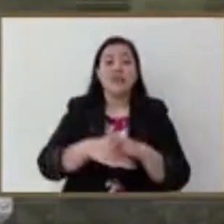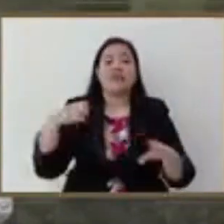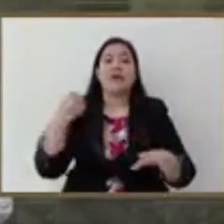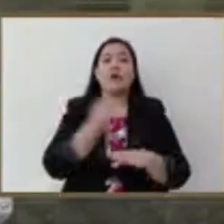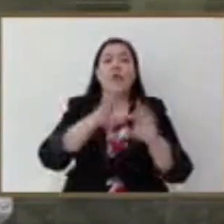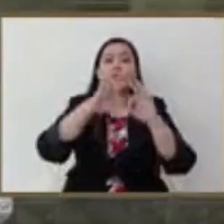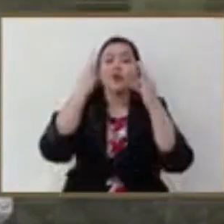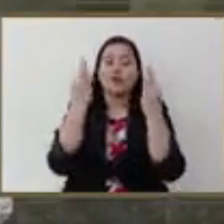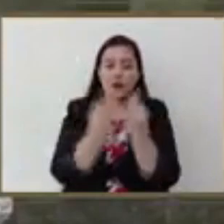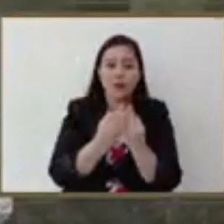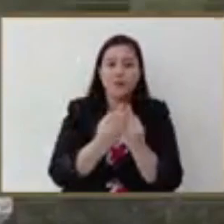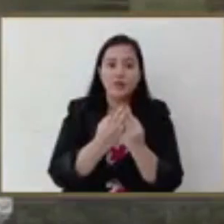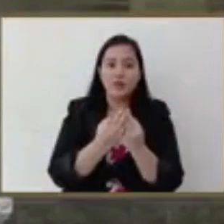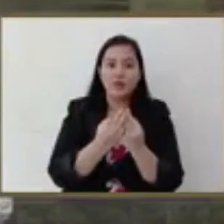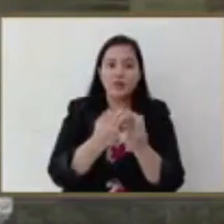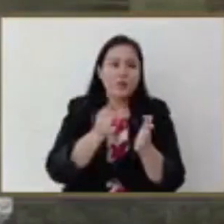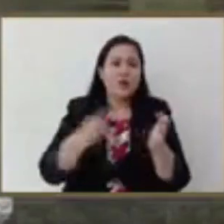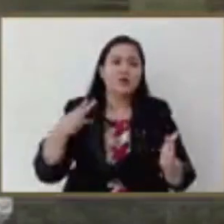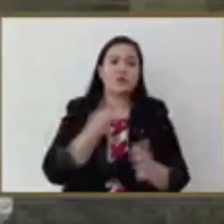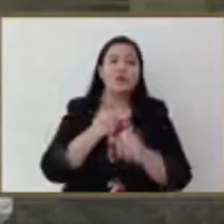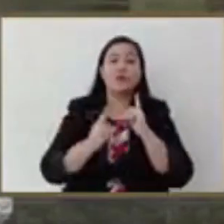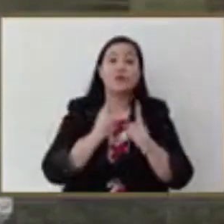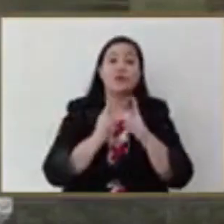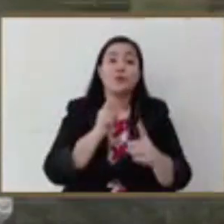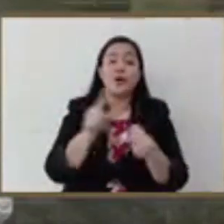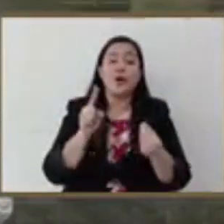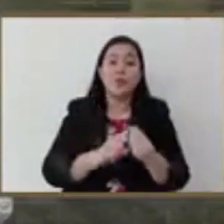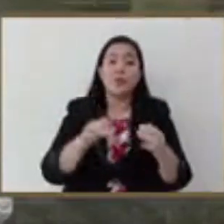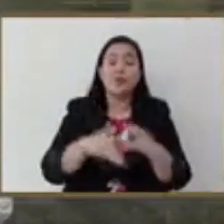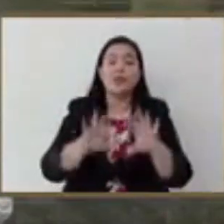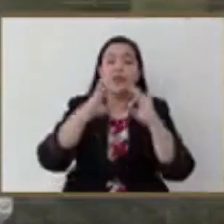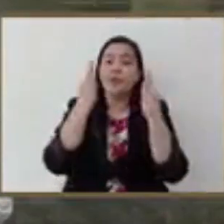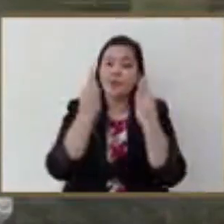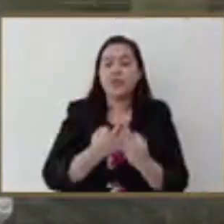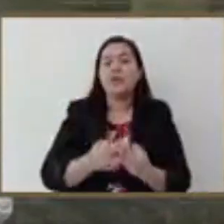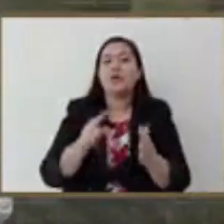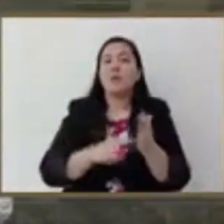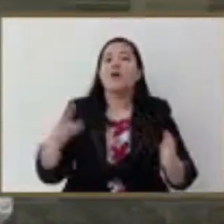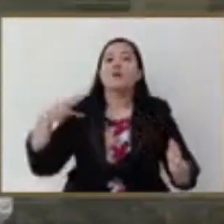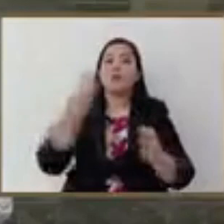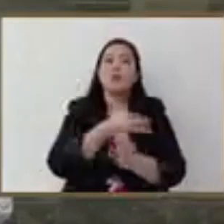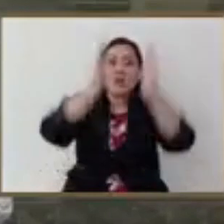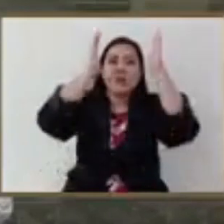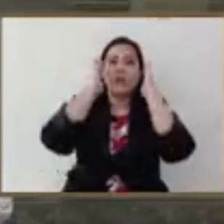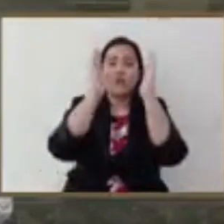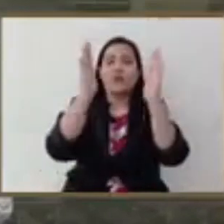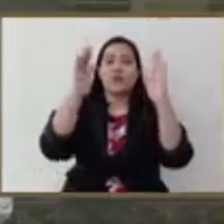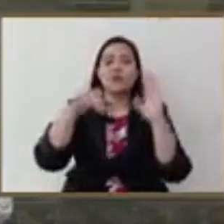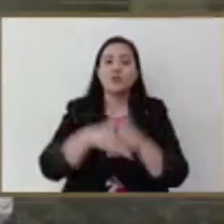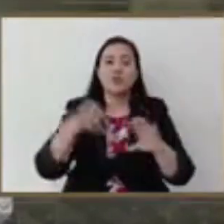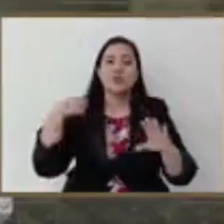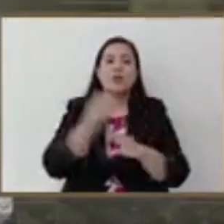usapin natin sa loob ng pamilya? Anong pinagyayaman natin sa loob ng pamilya? Is it the word of